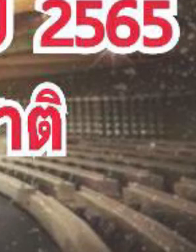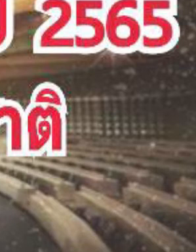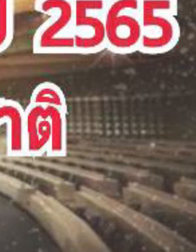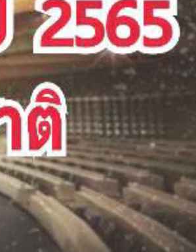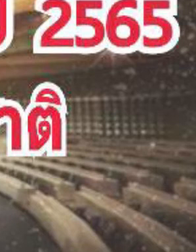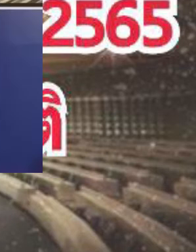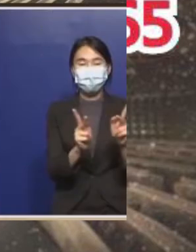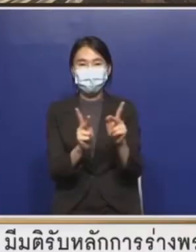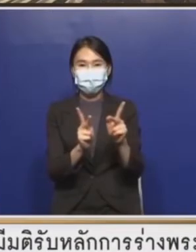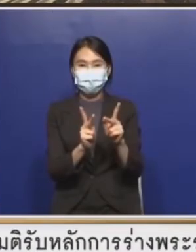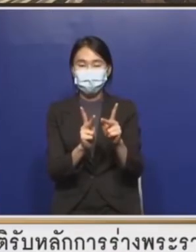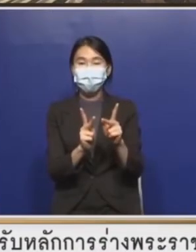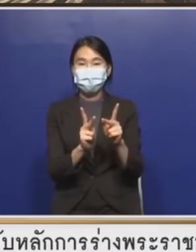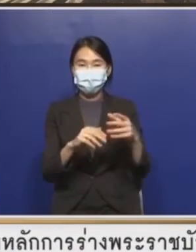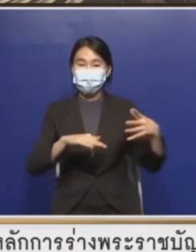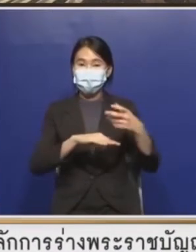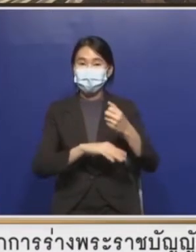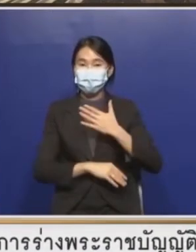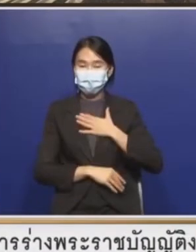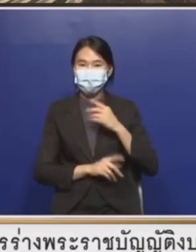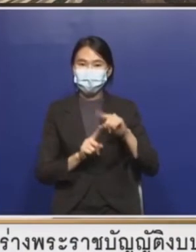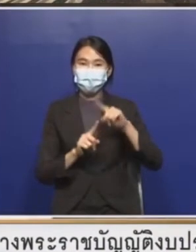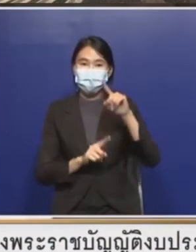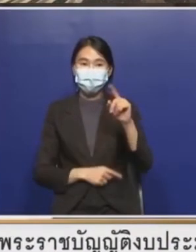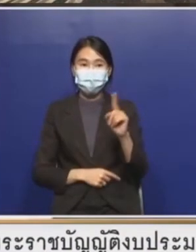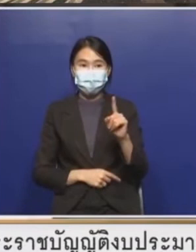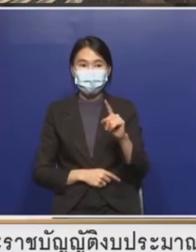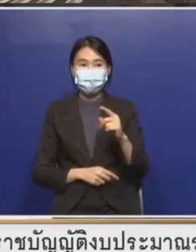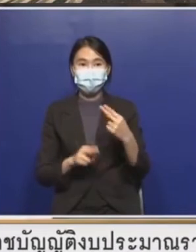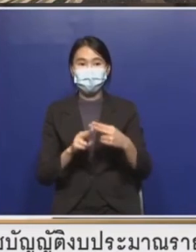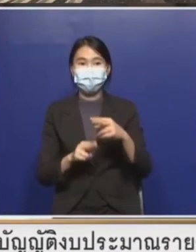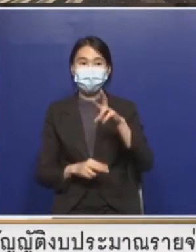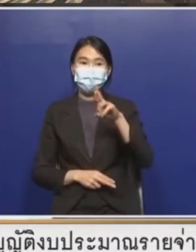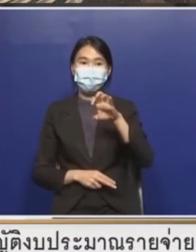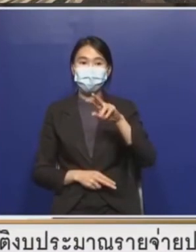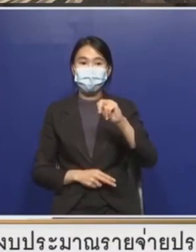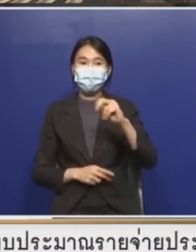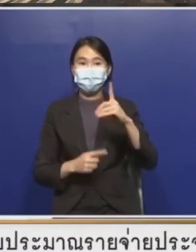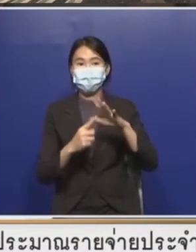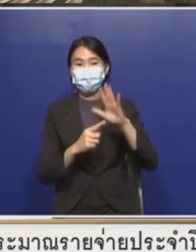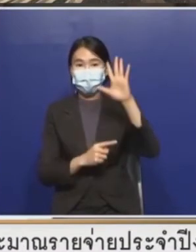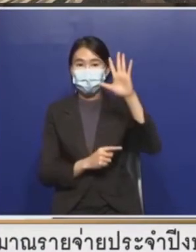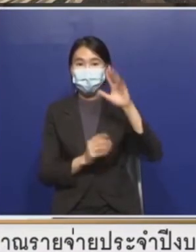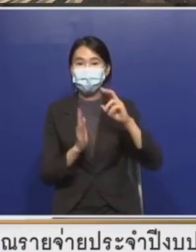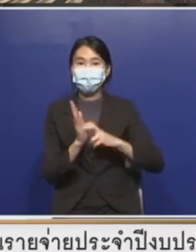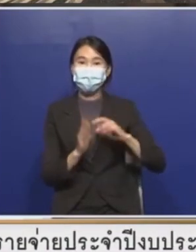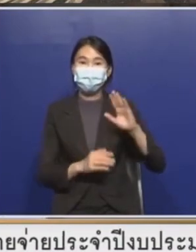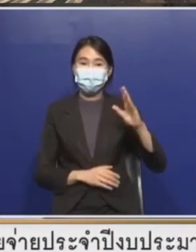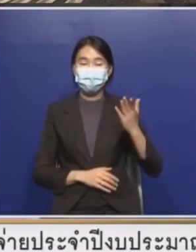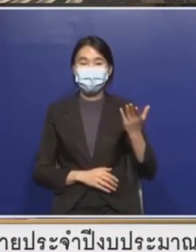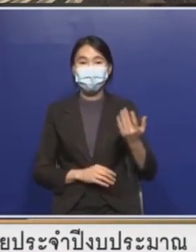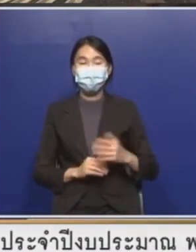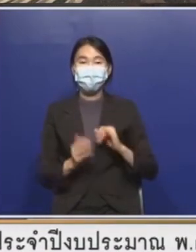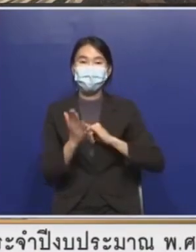อคณะกรรมการในสัดส่วนของพรรคเพื่อชาติจำนวน1ท่านนางลินดาเชิดชัยขอผู้รับรองด้วยครับ ผู้รับรองครับ